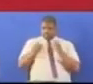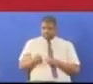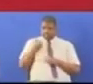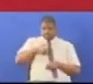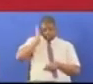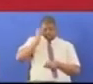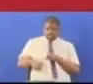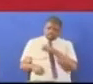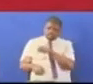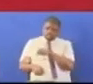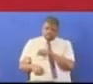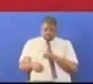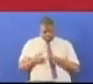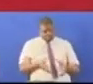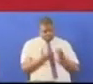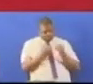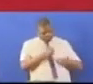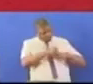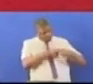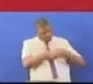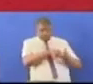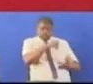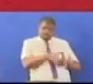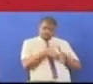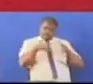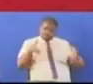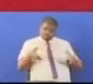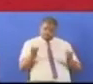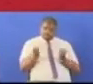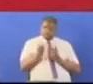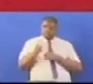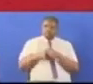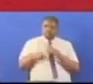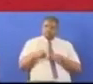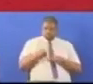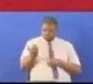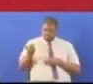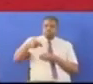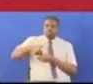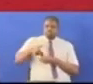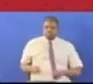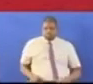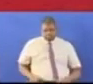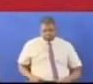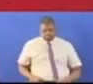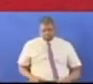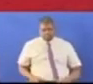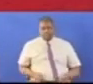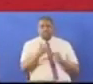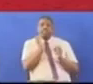za serikali za kuwezesha miradi yenye maslahi mapana kama ule mradi wa bomba la mafuta kwa ajili